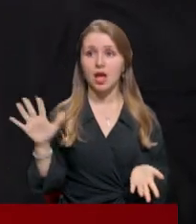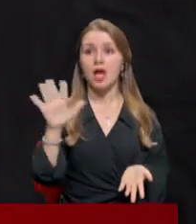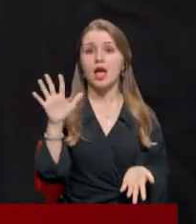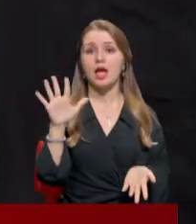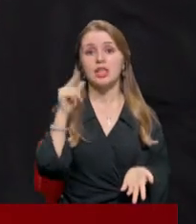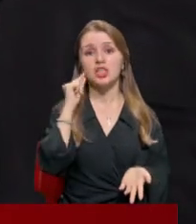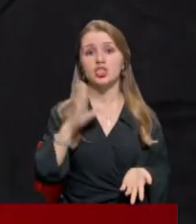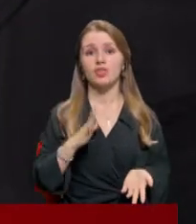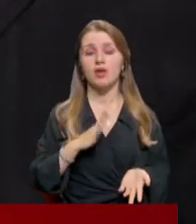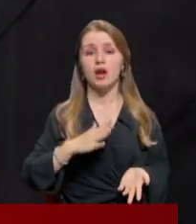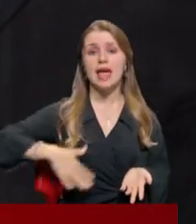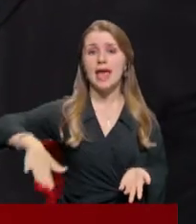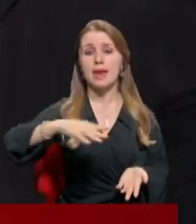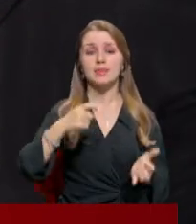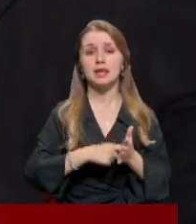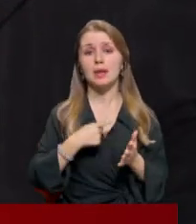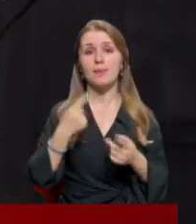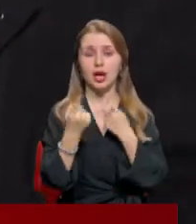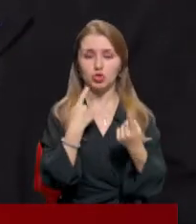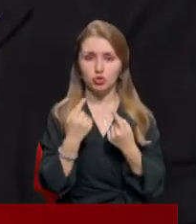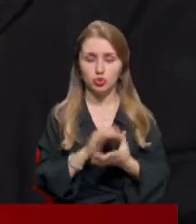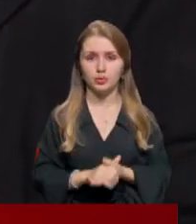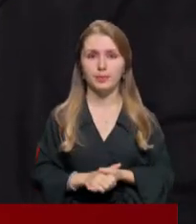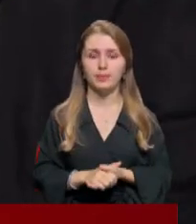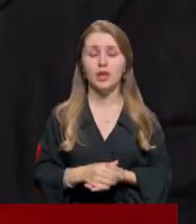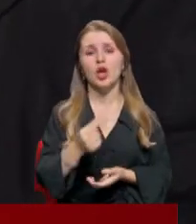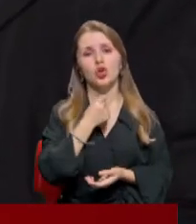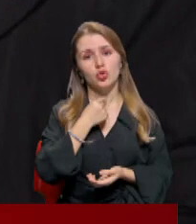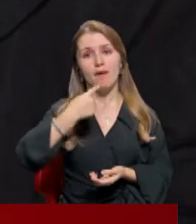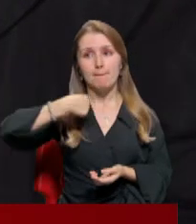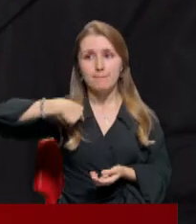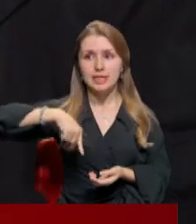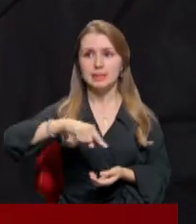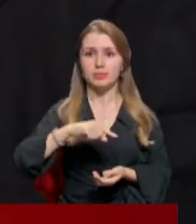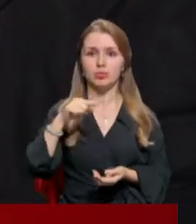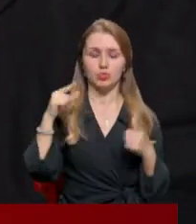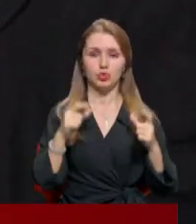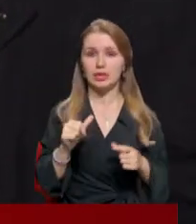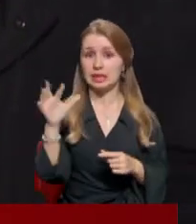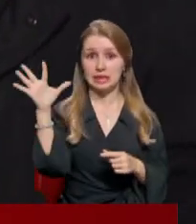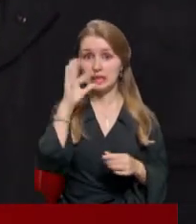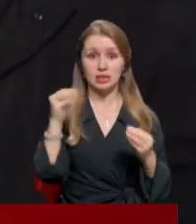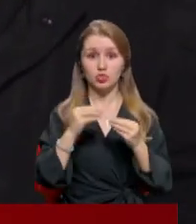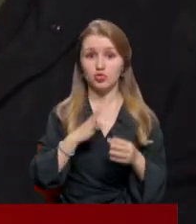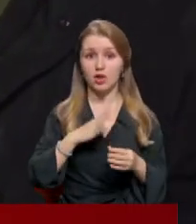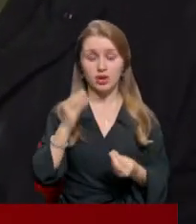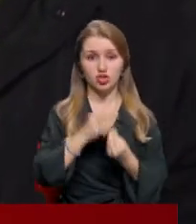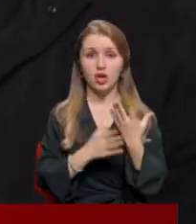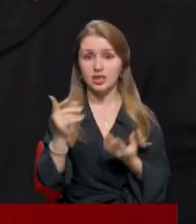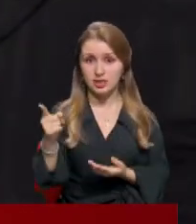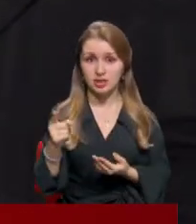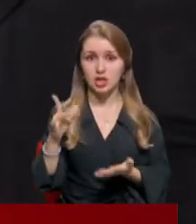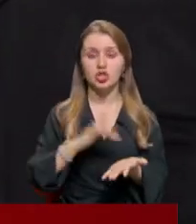tane can var ve onların hepsinin adına ben konuşuyorum. Lütfen bizim burada kim suçlu bize bunu çıkarsınlar